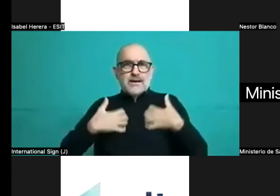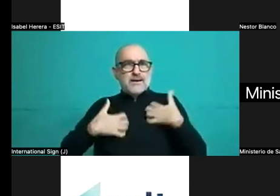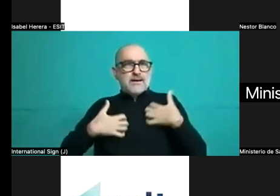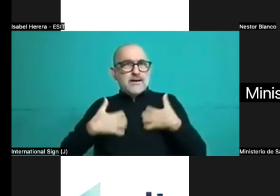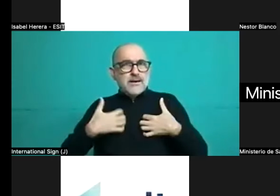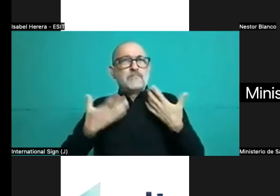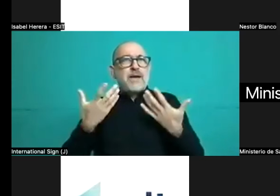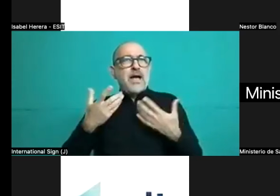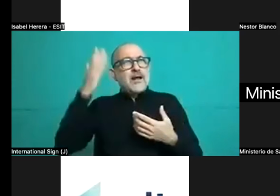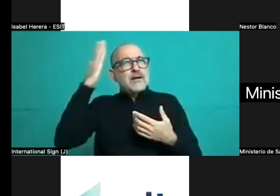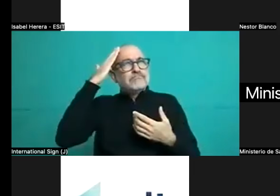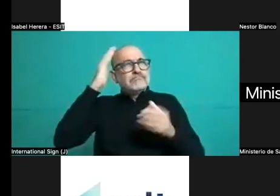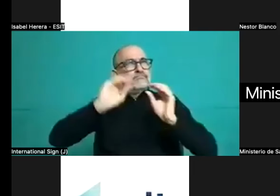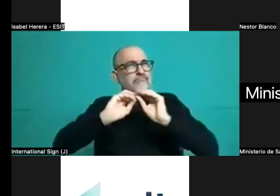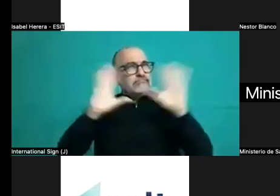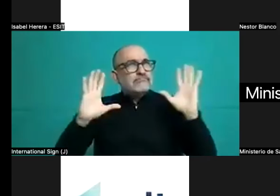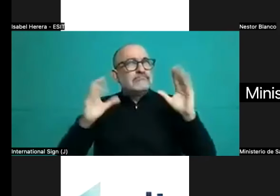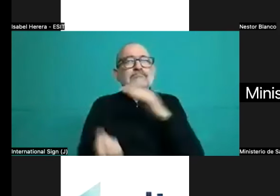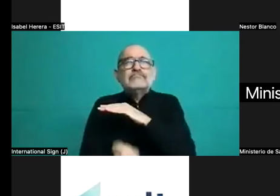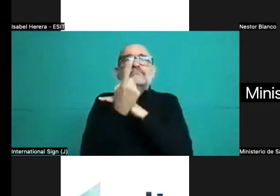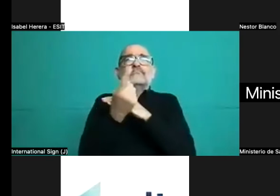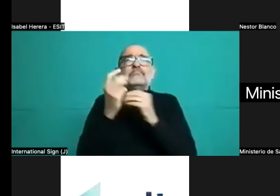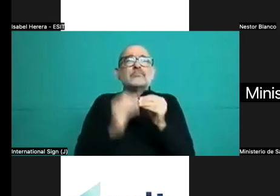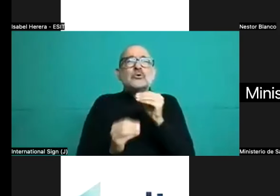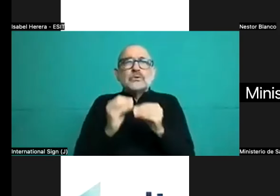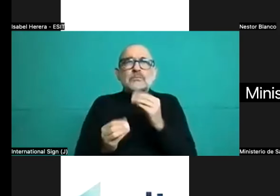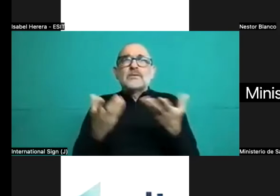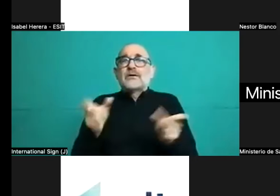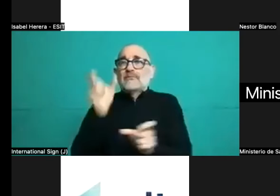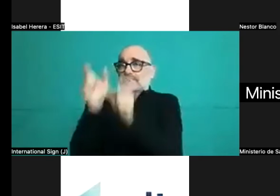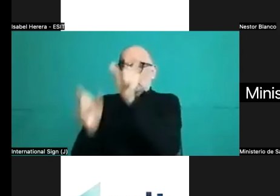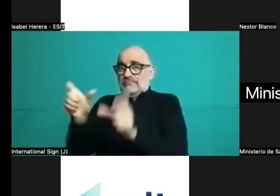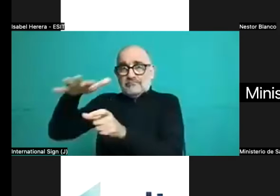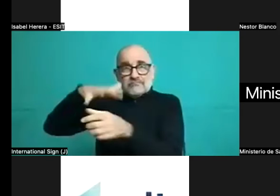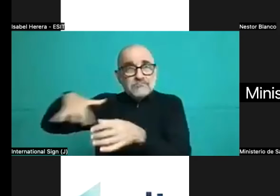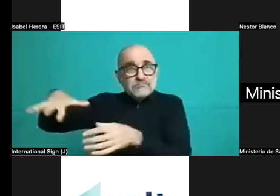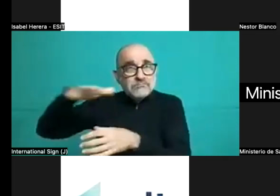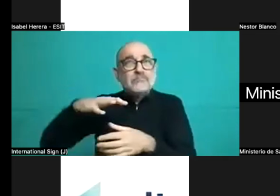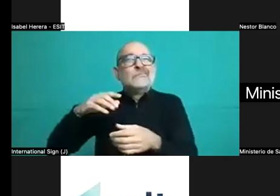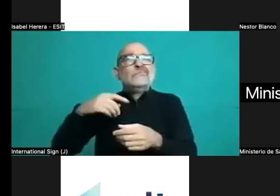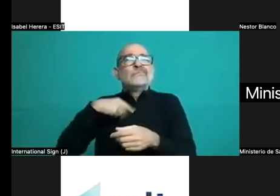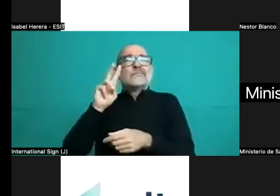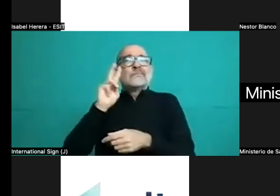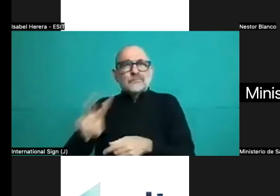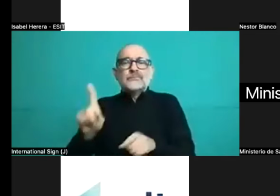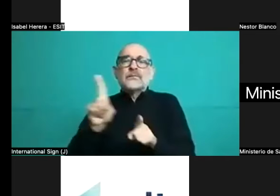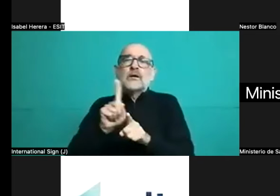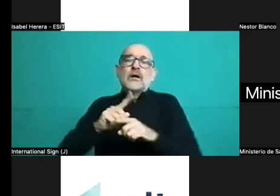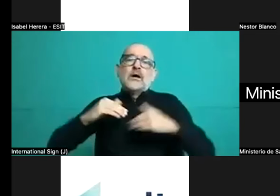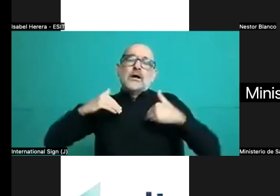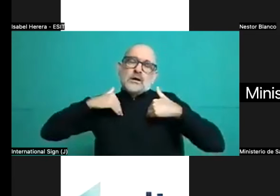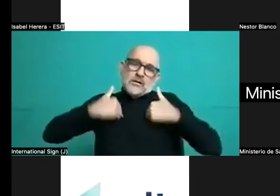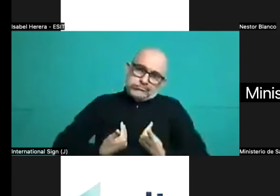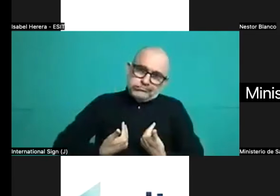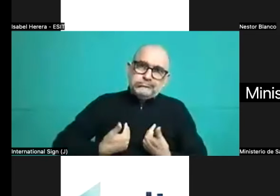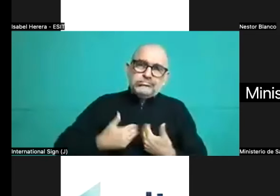vraiment, il y avait un surmenage des professionnels de la santé, ils étaient débordés. Cela m'a fait comprendre qu'en tant que